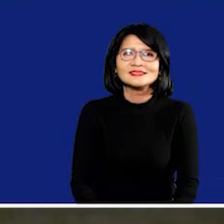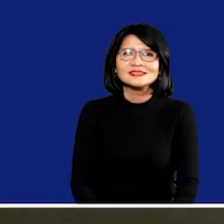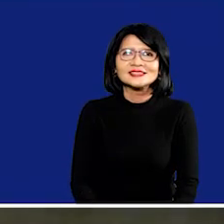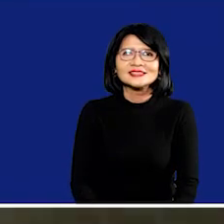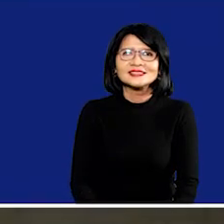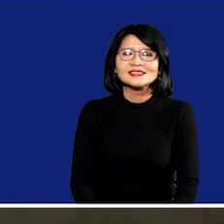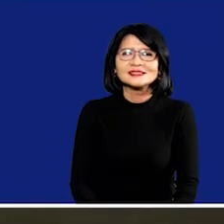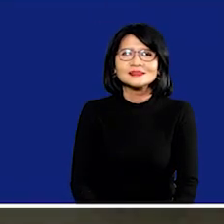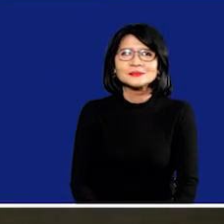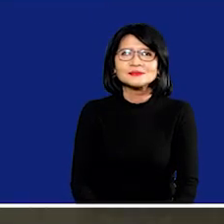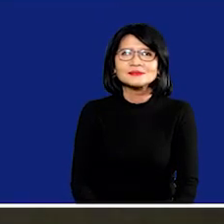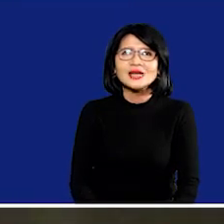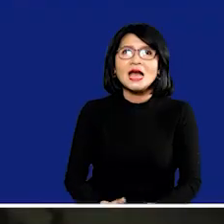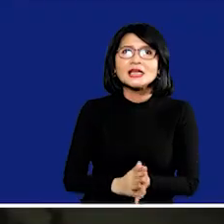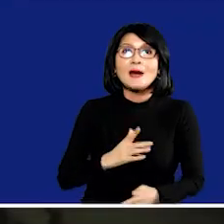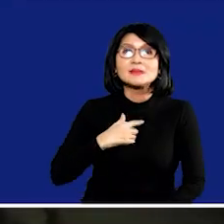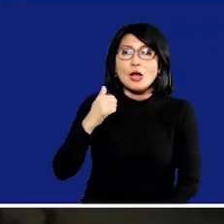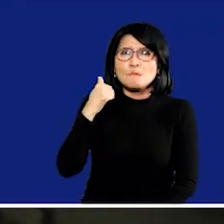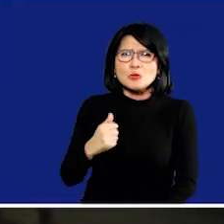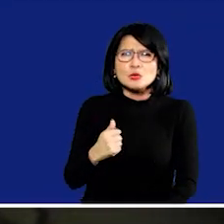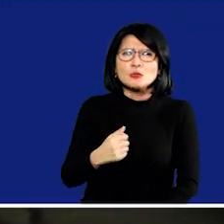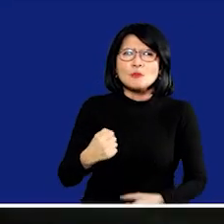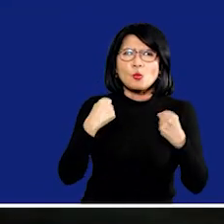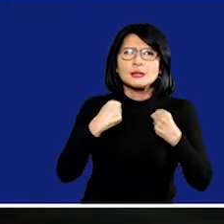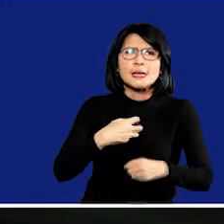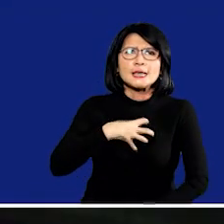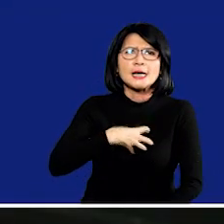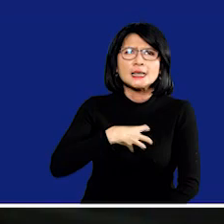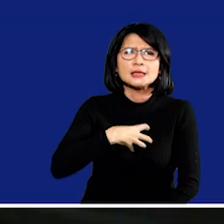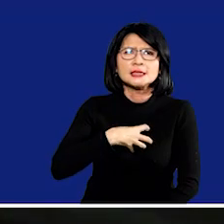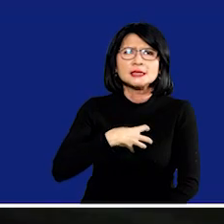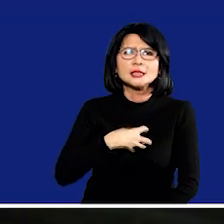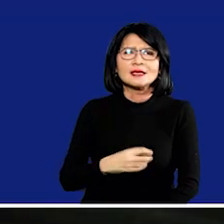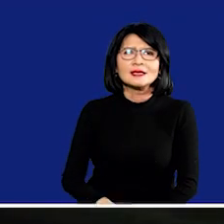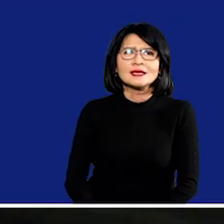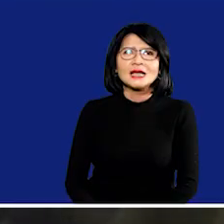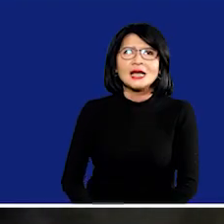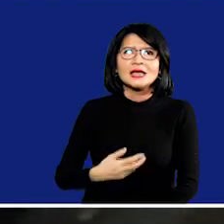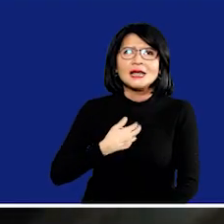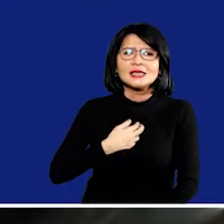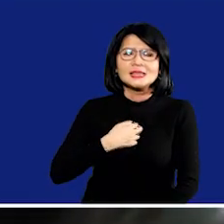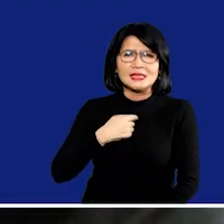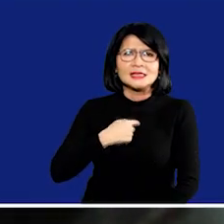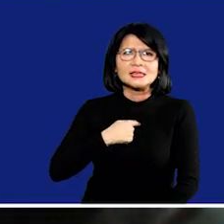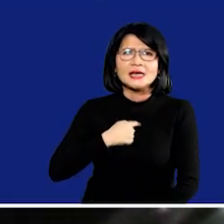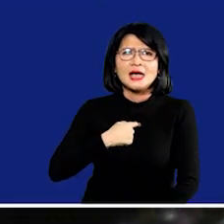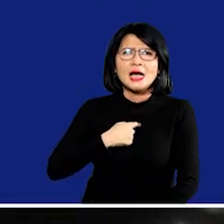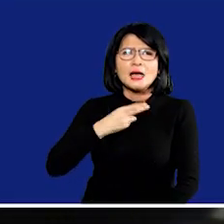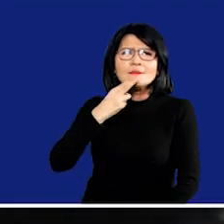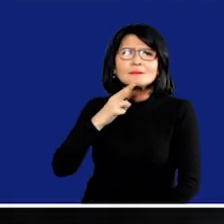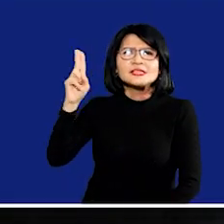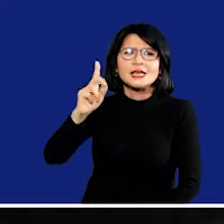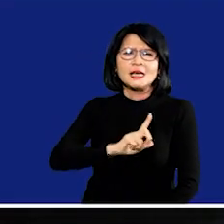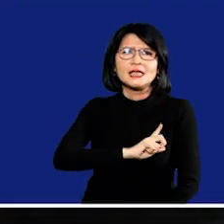dan bisa menguatkan karakter saya dan memberikan kepercayaan diri kepada